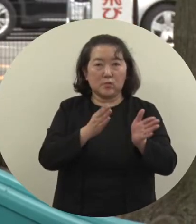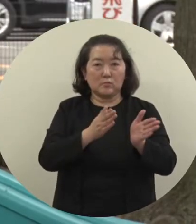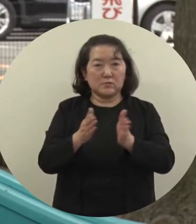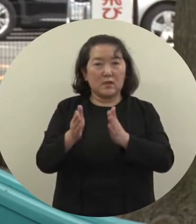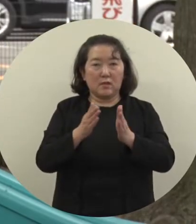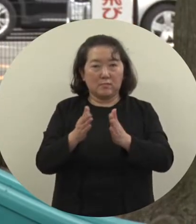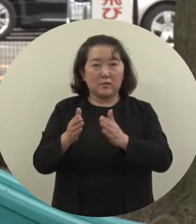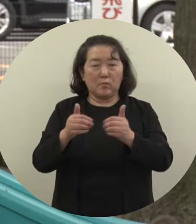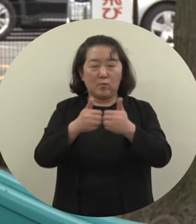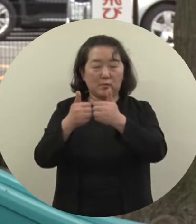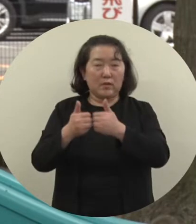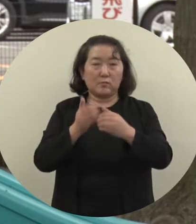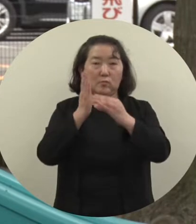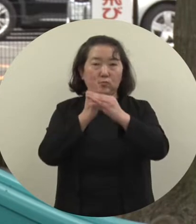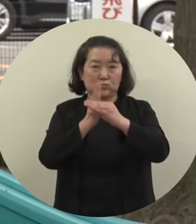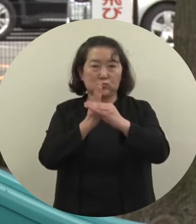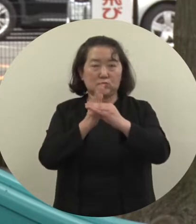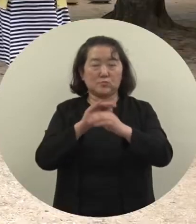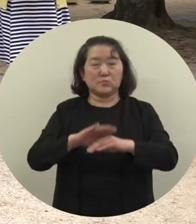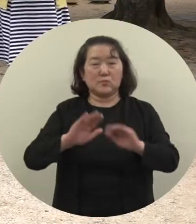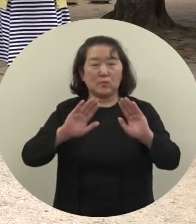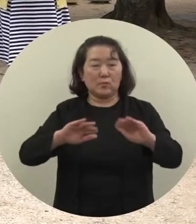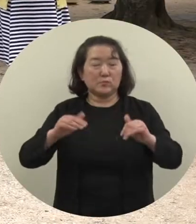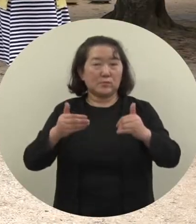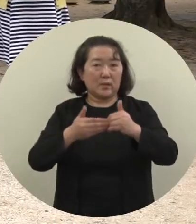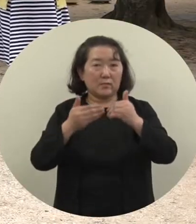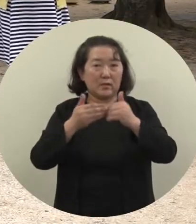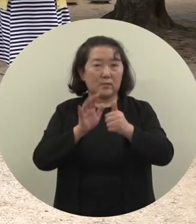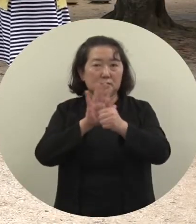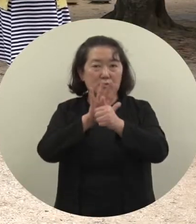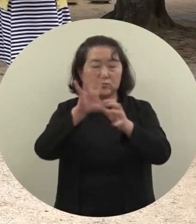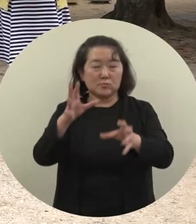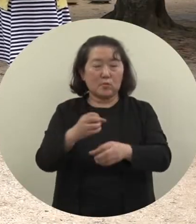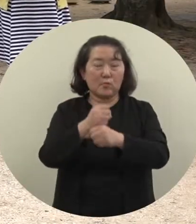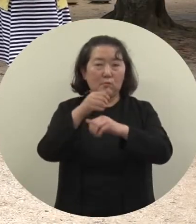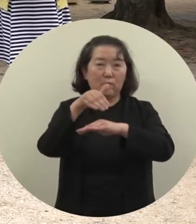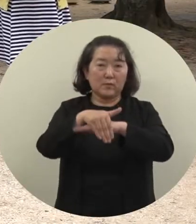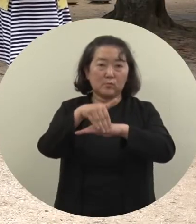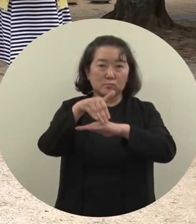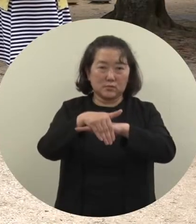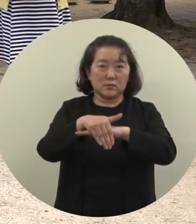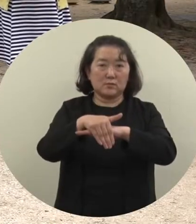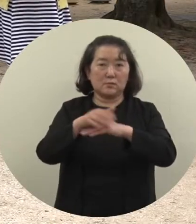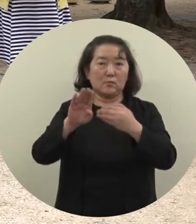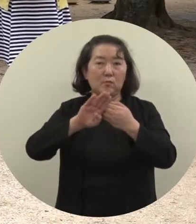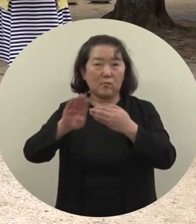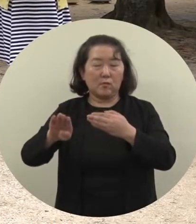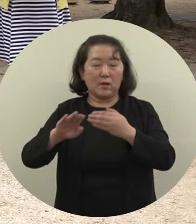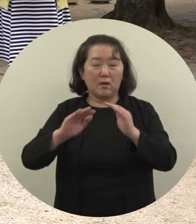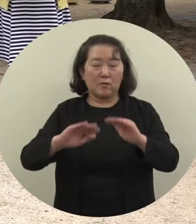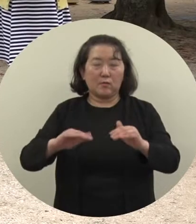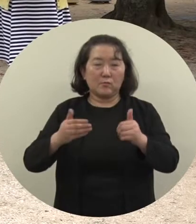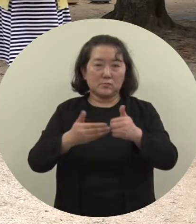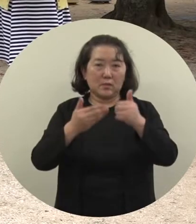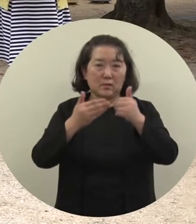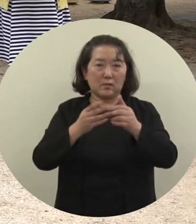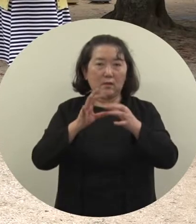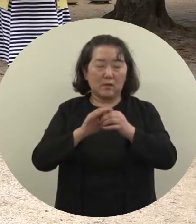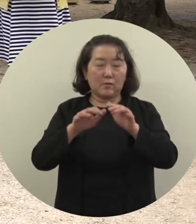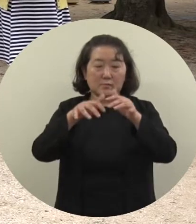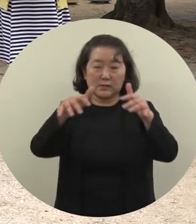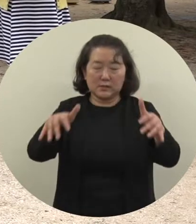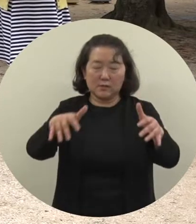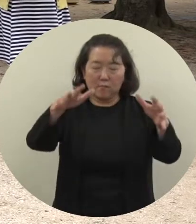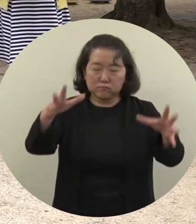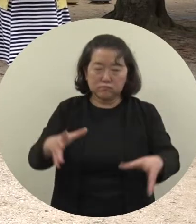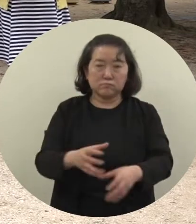設の整備も検討しています。子育て支援の総合窓口をはじめ、子育てに関わる